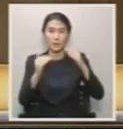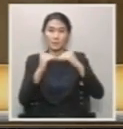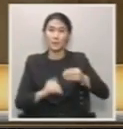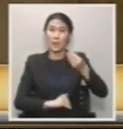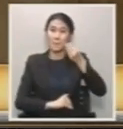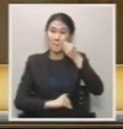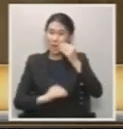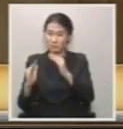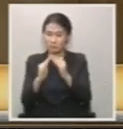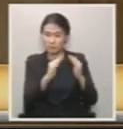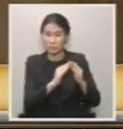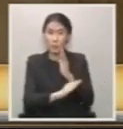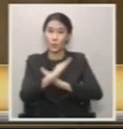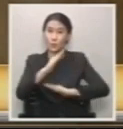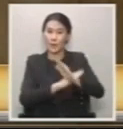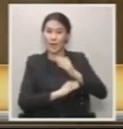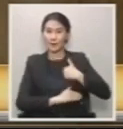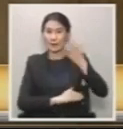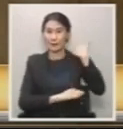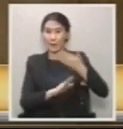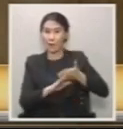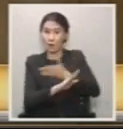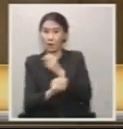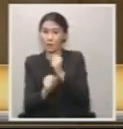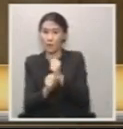ำหรับคนพิการนี่ขณะนี้ทำไปก่อนหน้าที่ผมมานะครับ